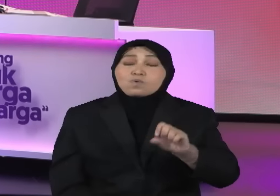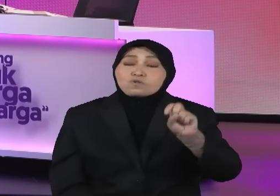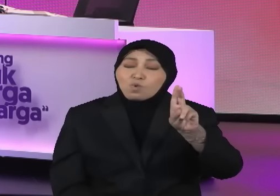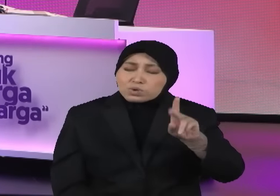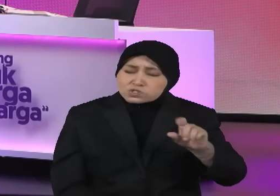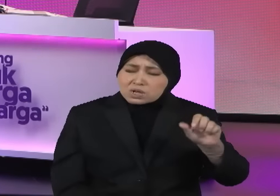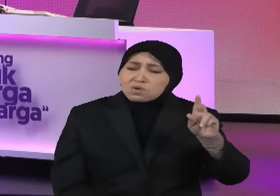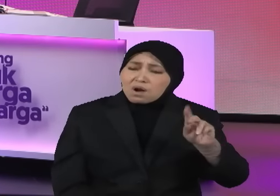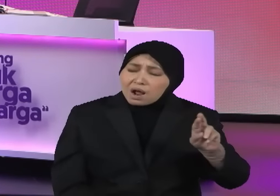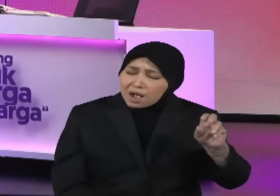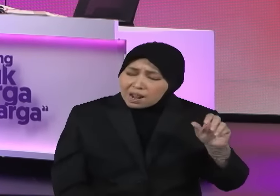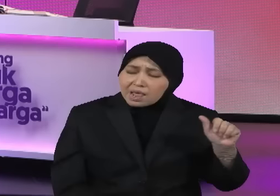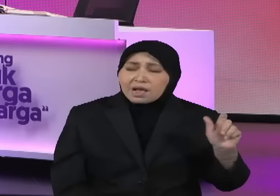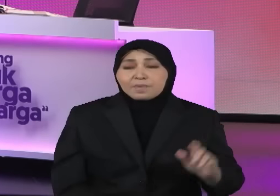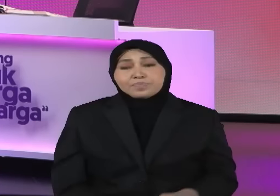ala.